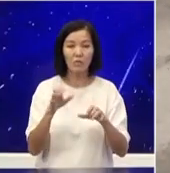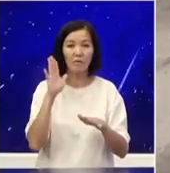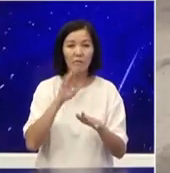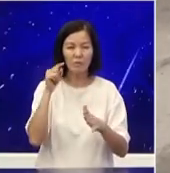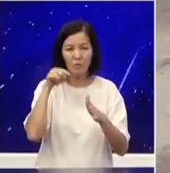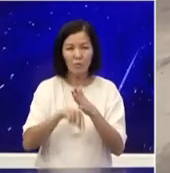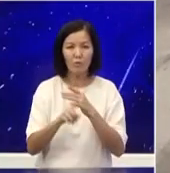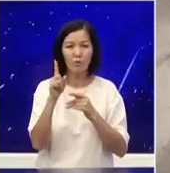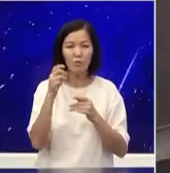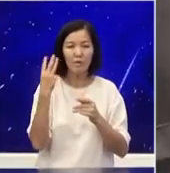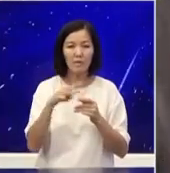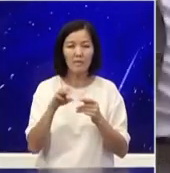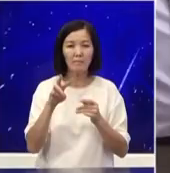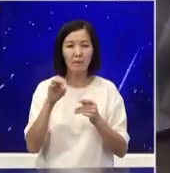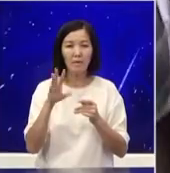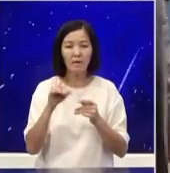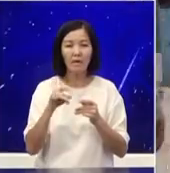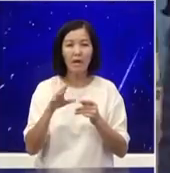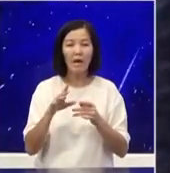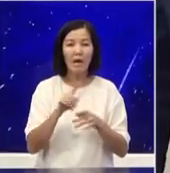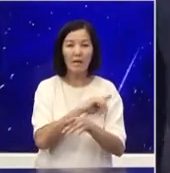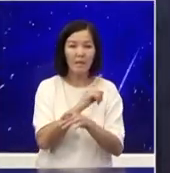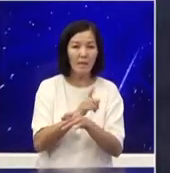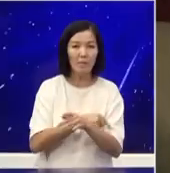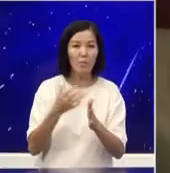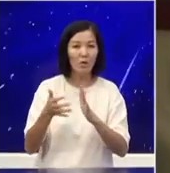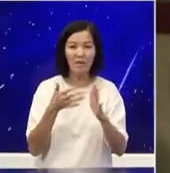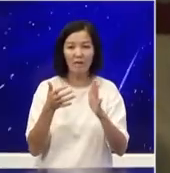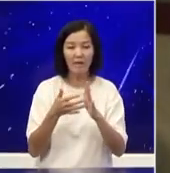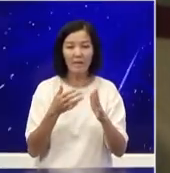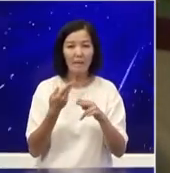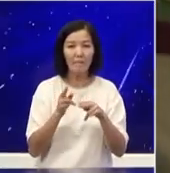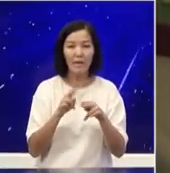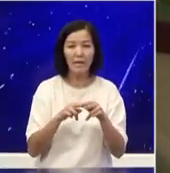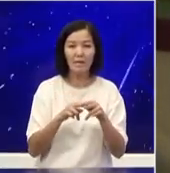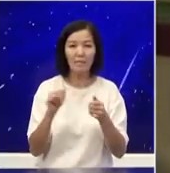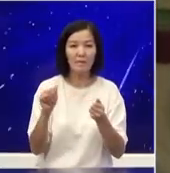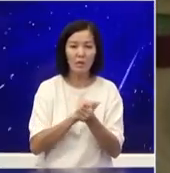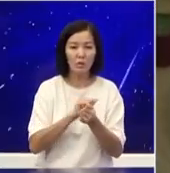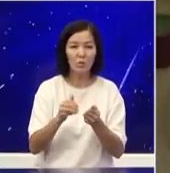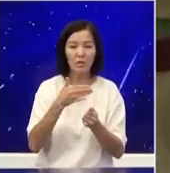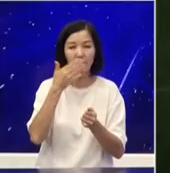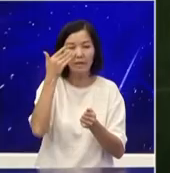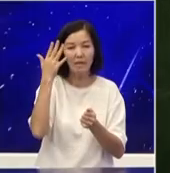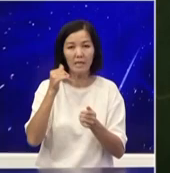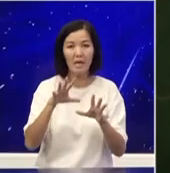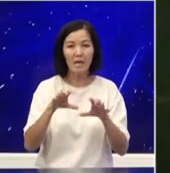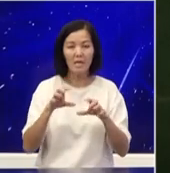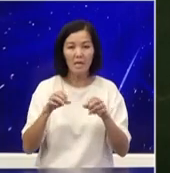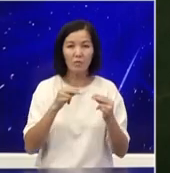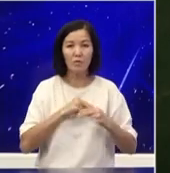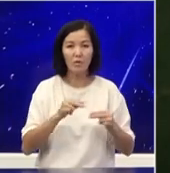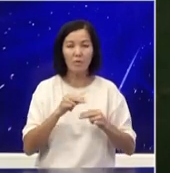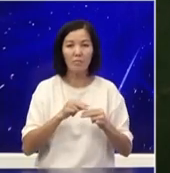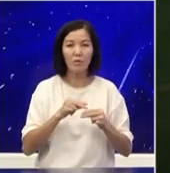глубины 130 метров. Только вот напора для стабильного водоснабжения не хватает. Причина тому – засушливое лето. Оттого насосы работают почти